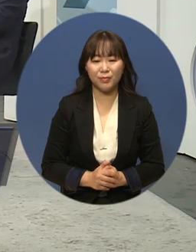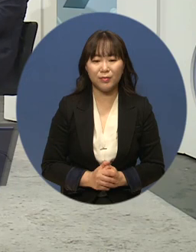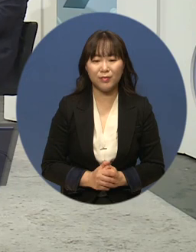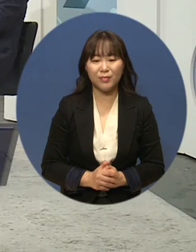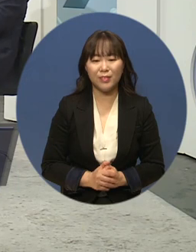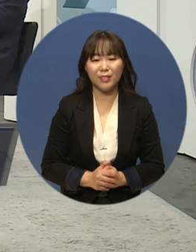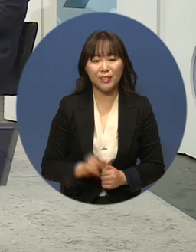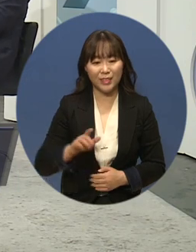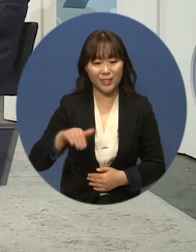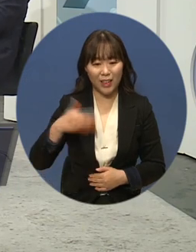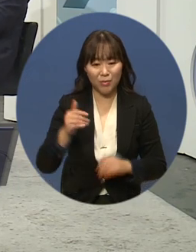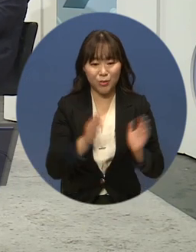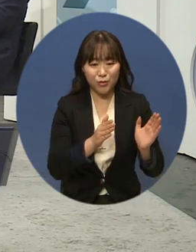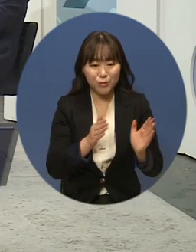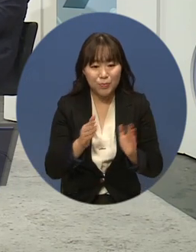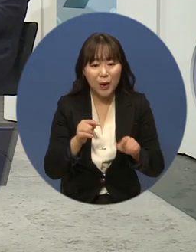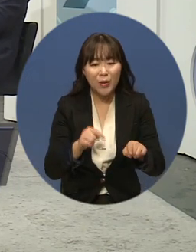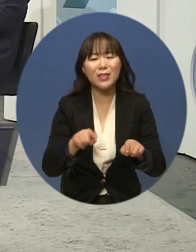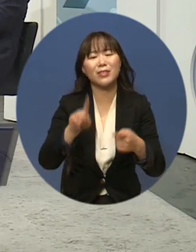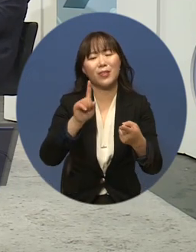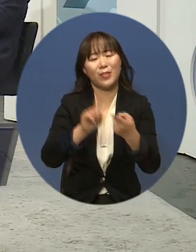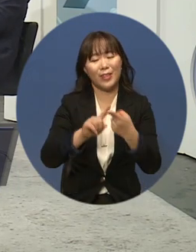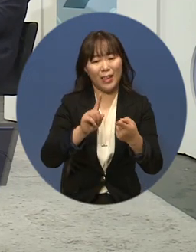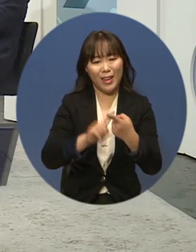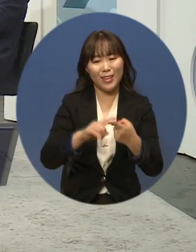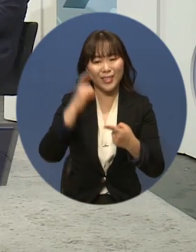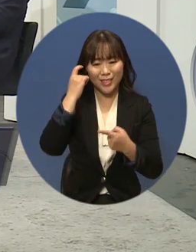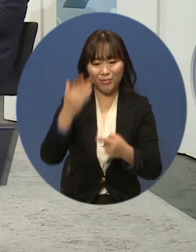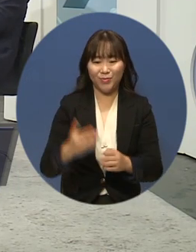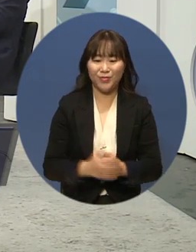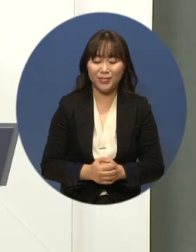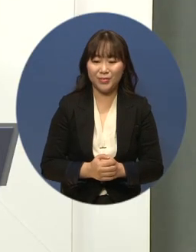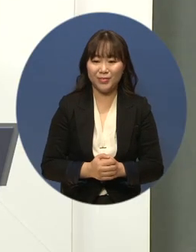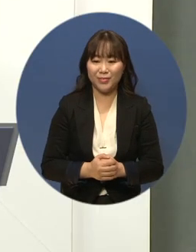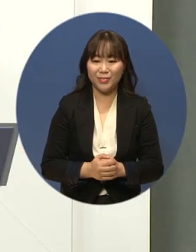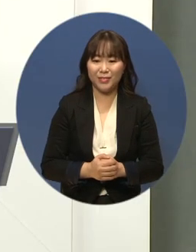다음 질문을 준비한 것이 바로 이제 그런 질문인데